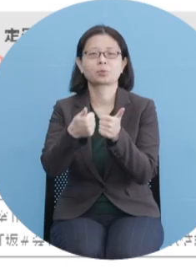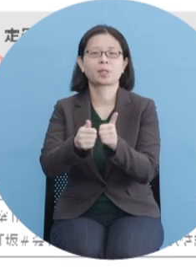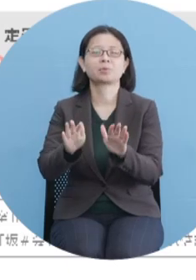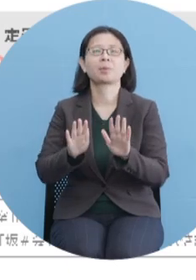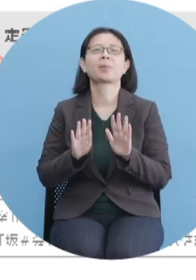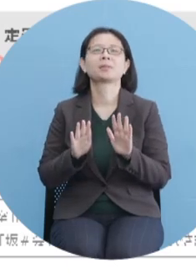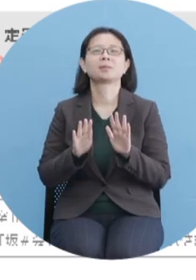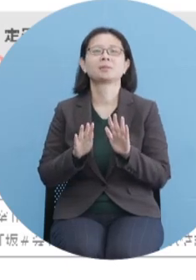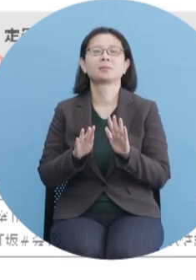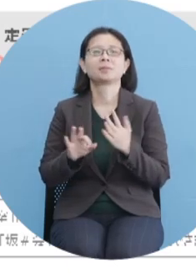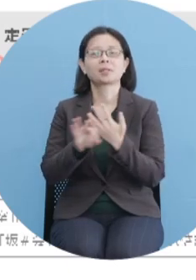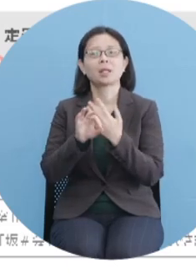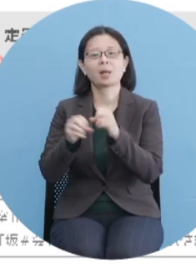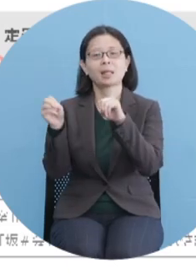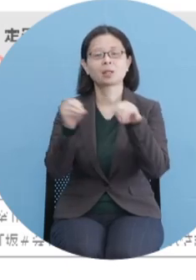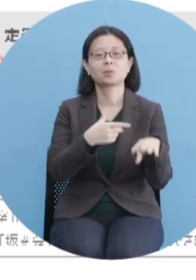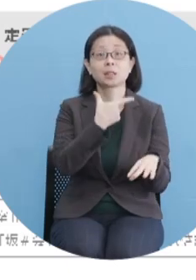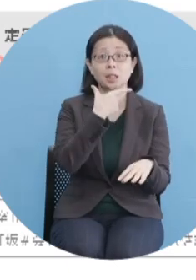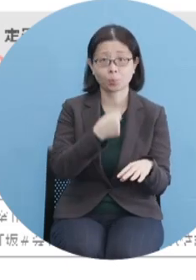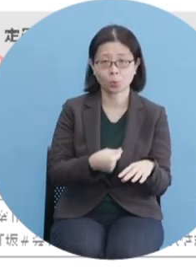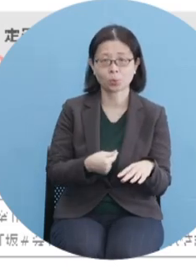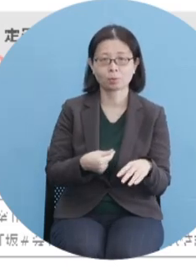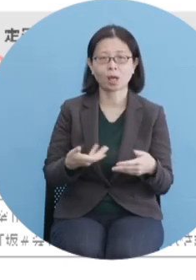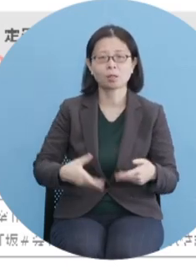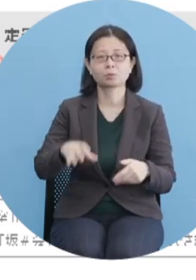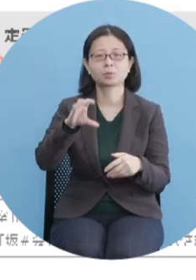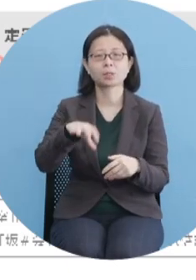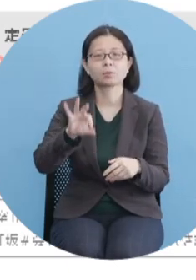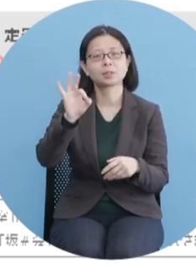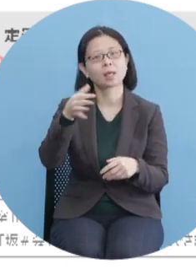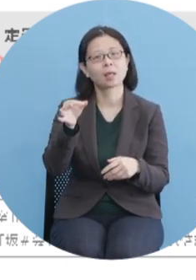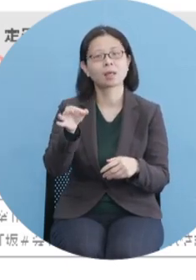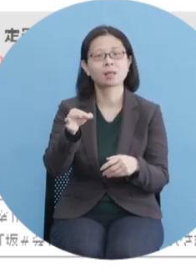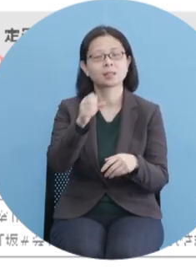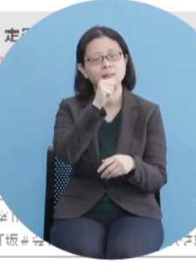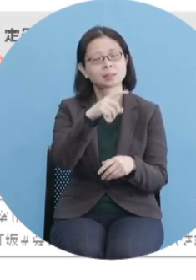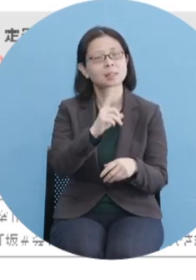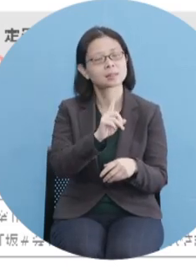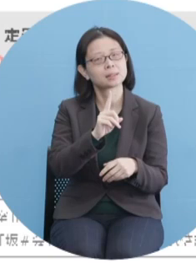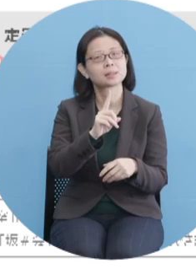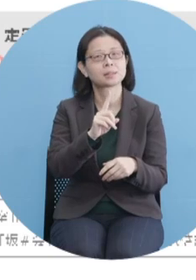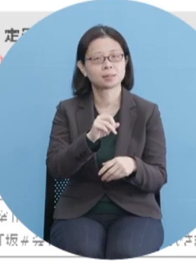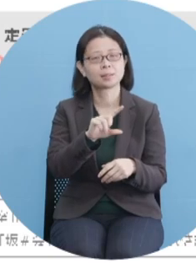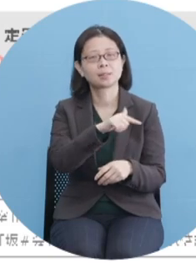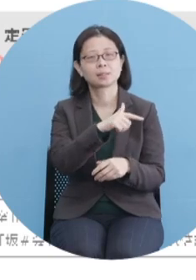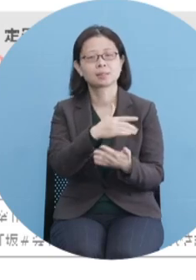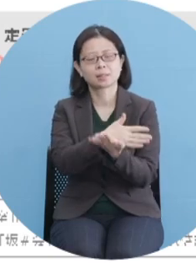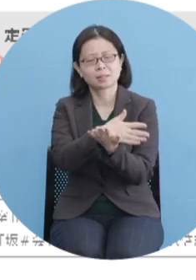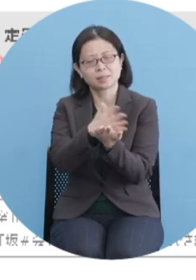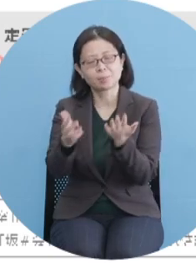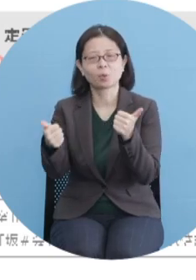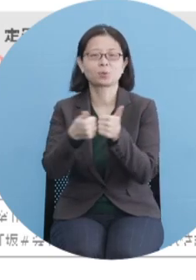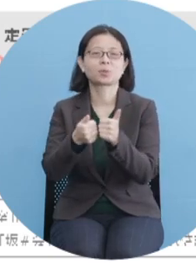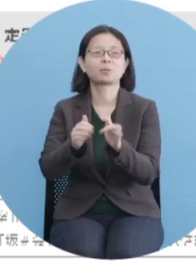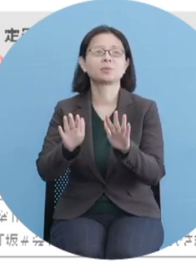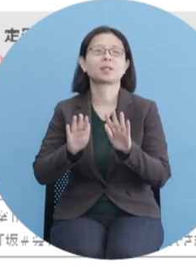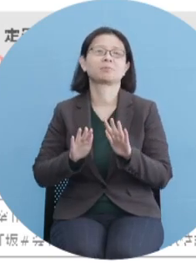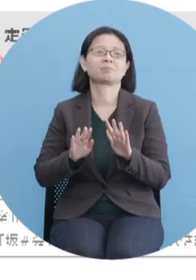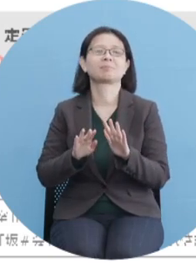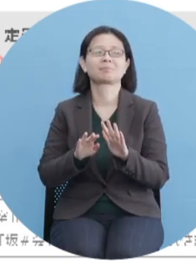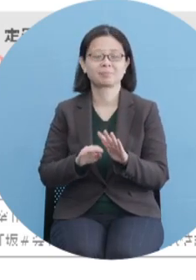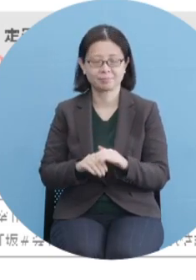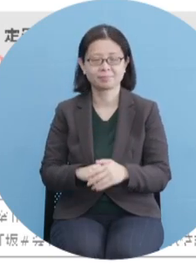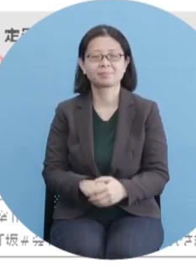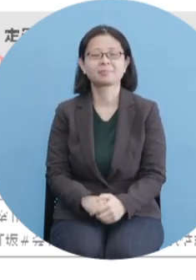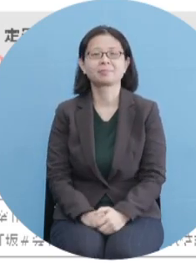移住でありますとか故郷納税えあるいは企業関係えこういったところの相談もえさせていただきたいと